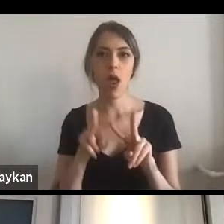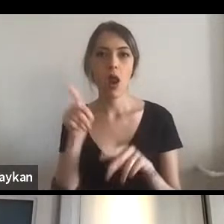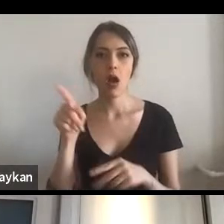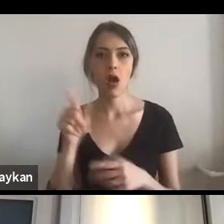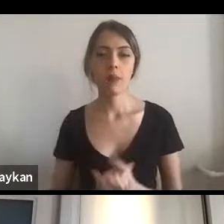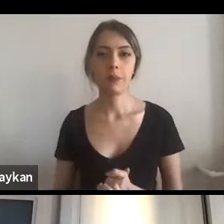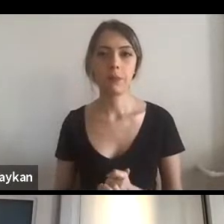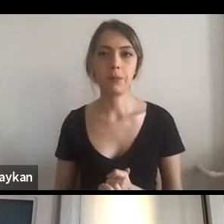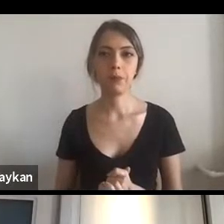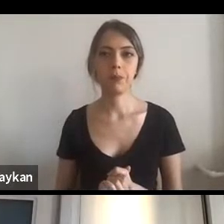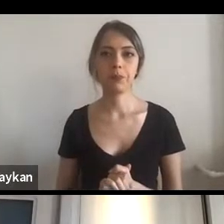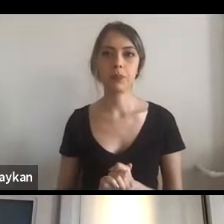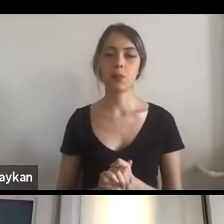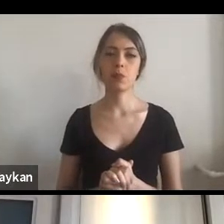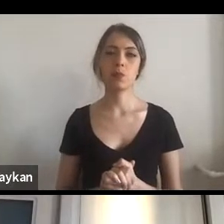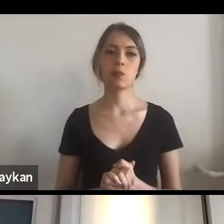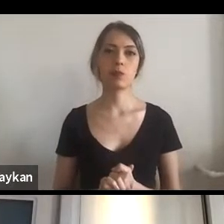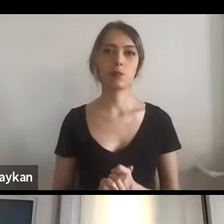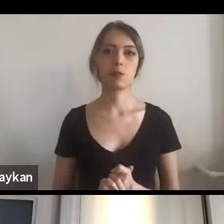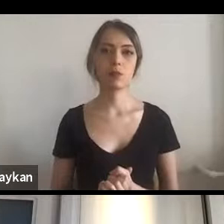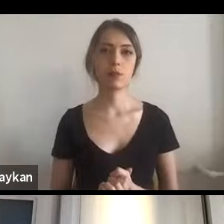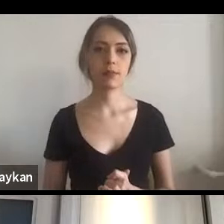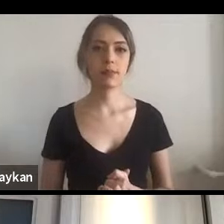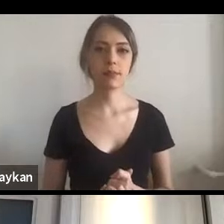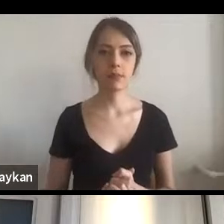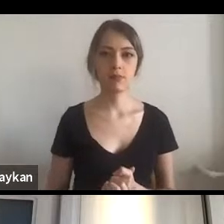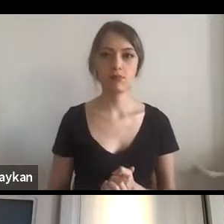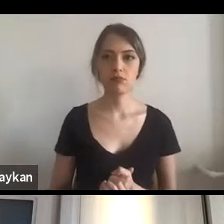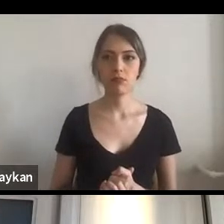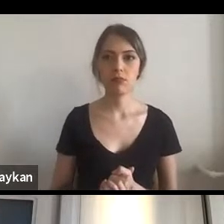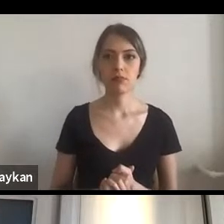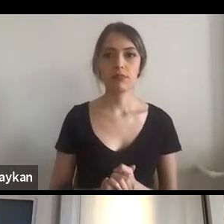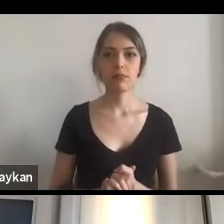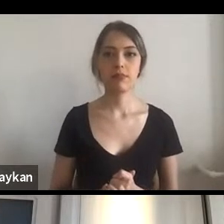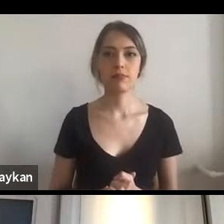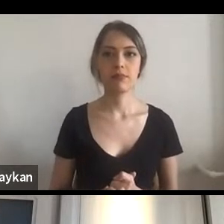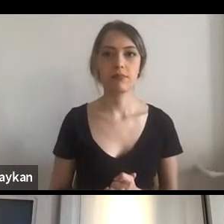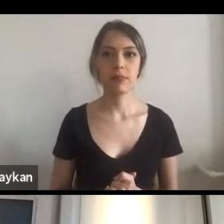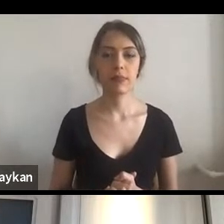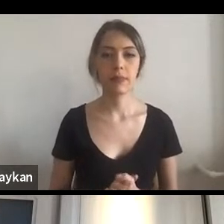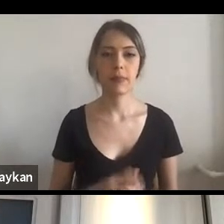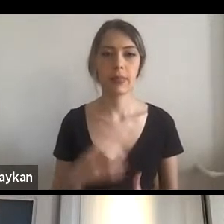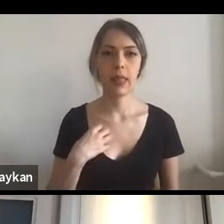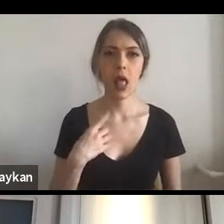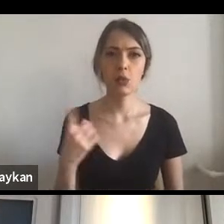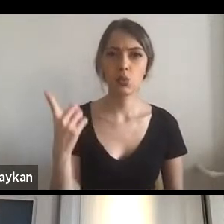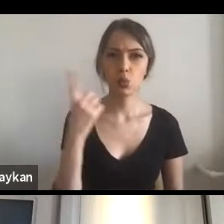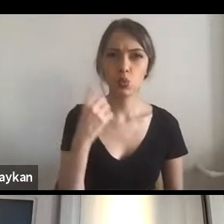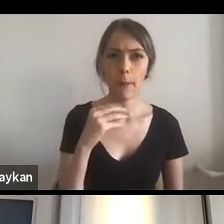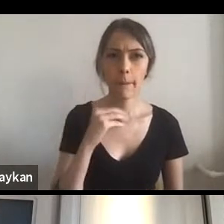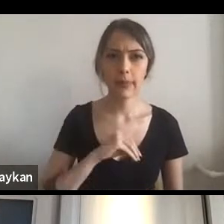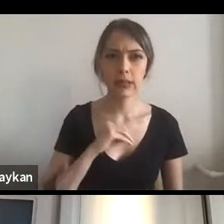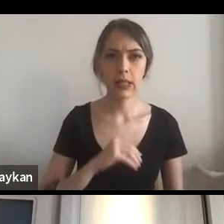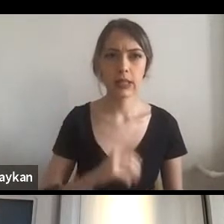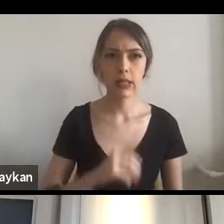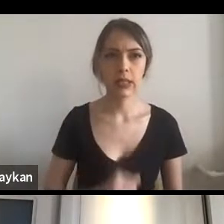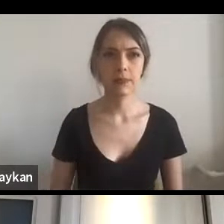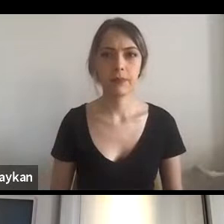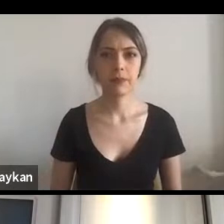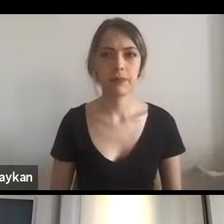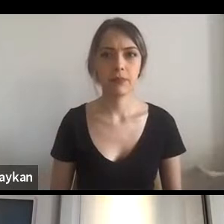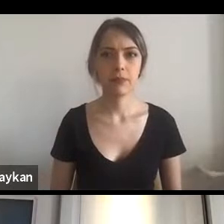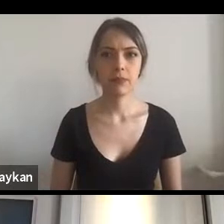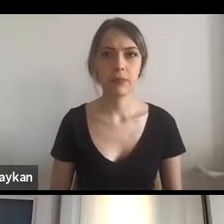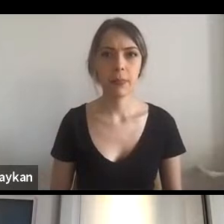söz verebilir miyiz? Kendisi de soruyu göndermiş sanıyorum buradan. Dilek, Müberra